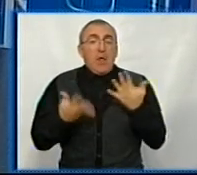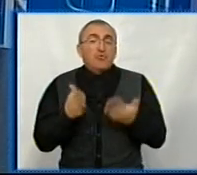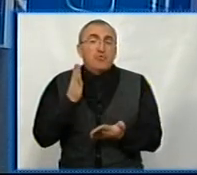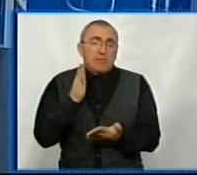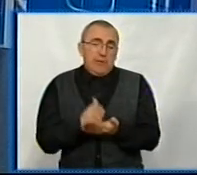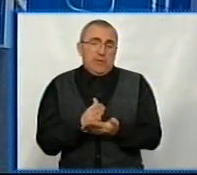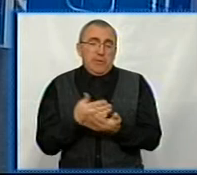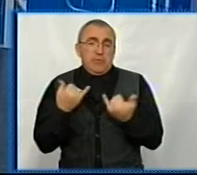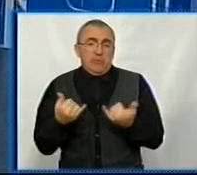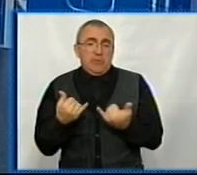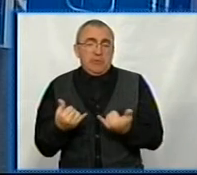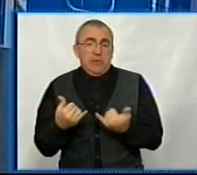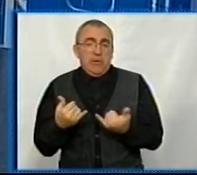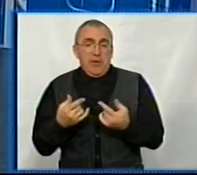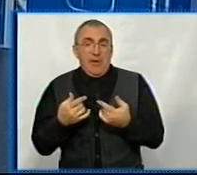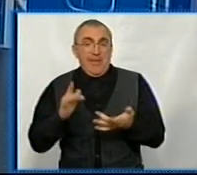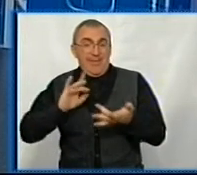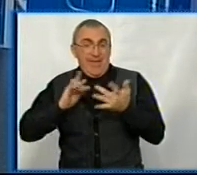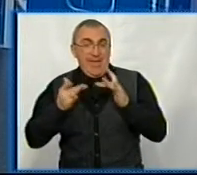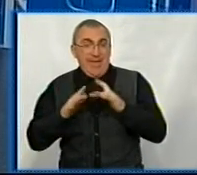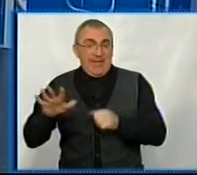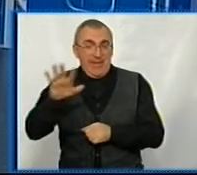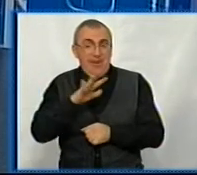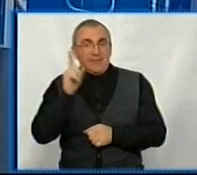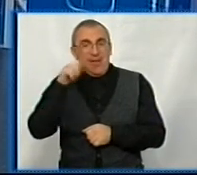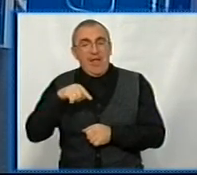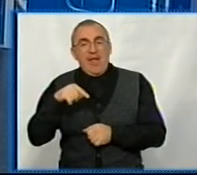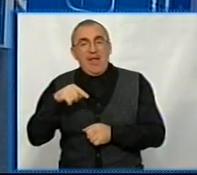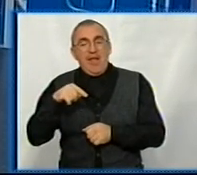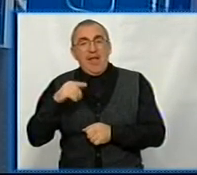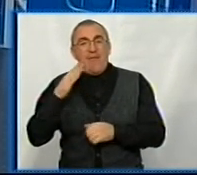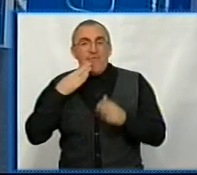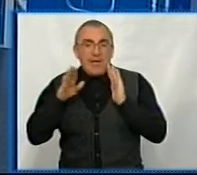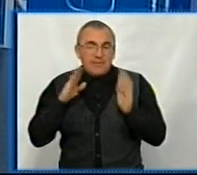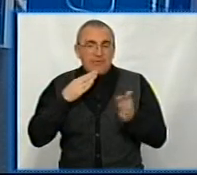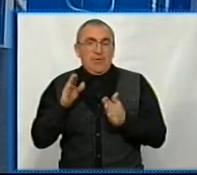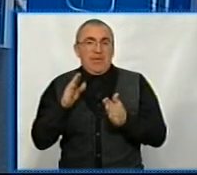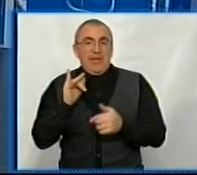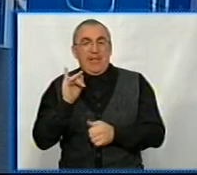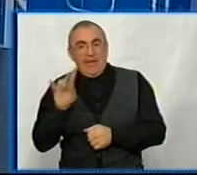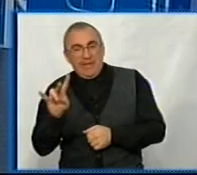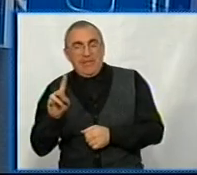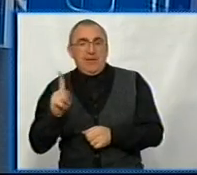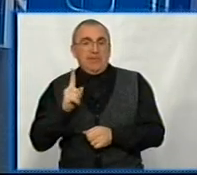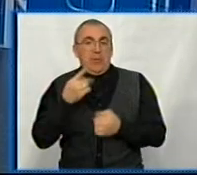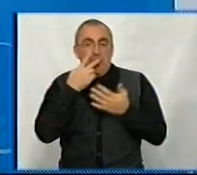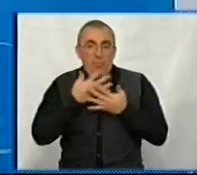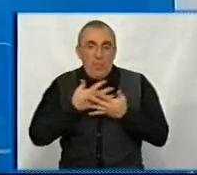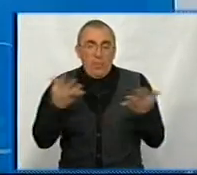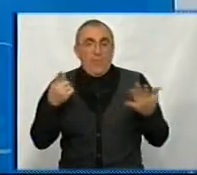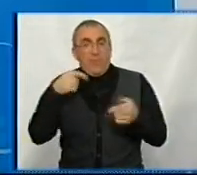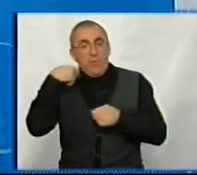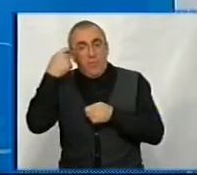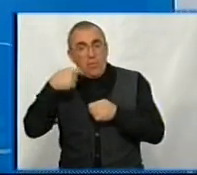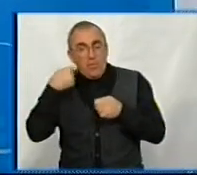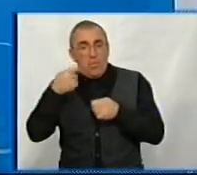ну, зараз же ж ми в мережі інтернет всі бачимо Фейсбук, Тік-Ток, там, да, Інстаграм, бачимо, що оприлюднюють, вони знімають